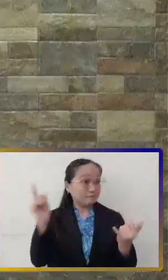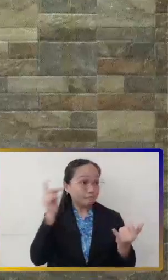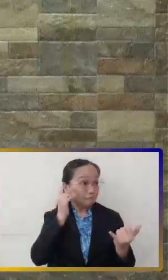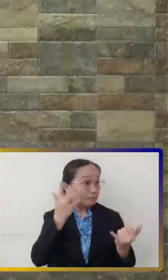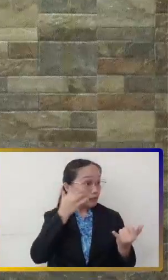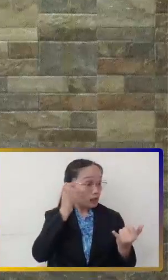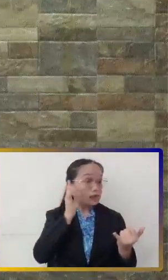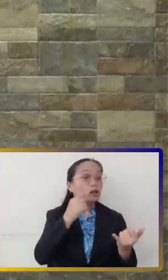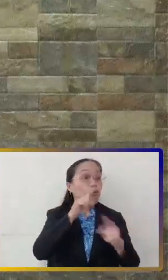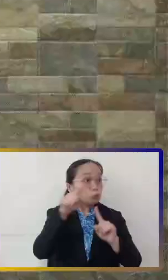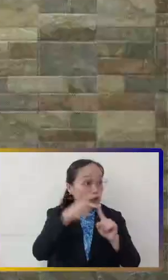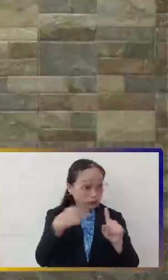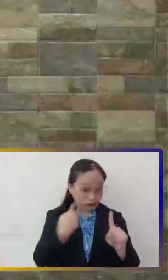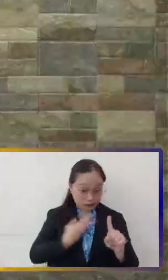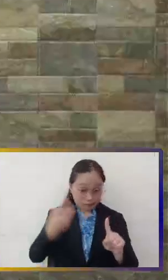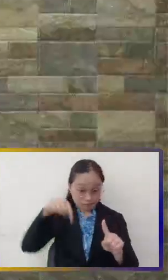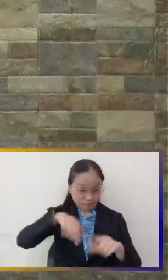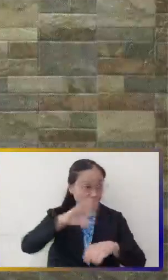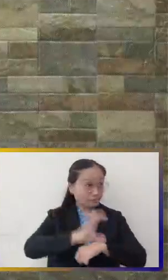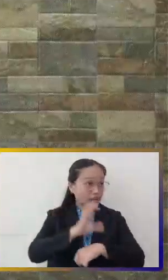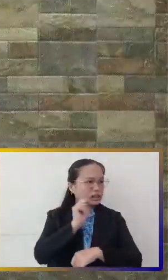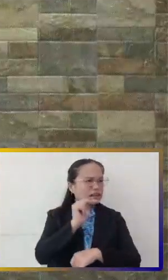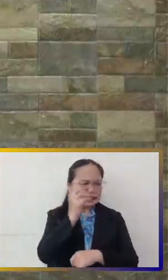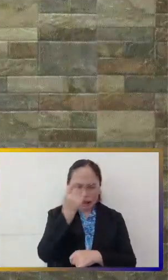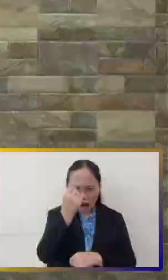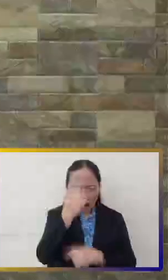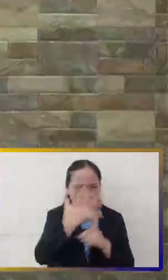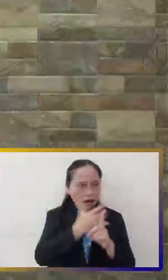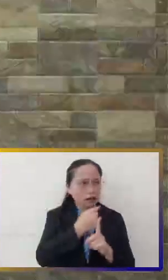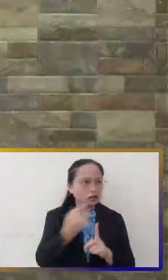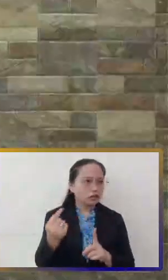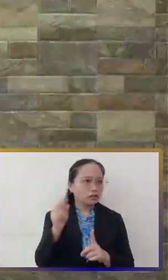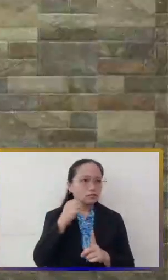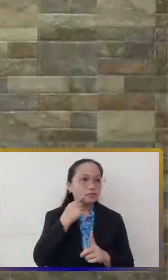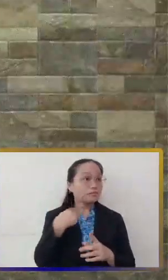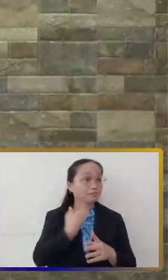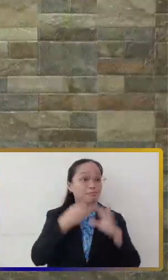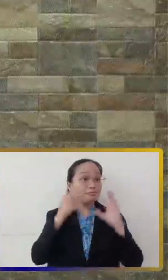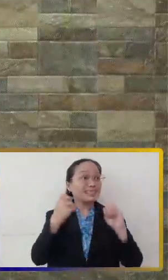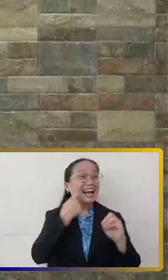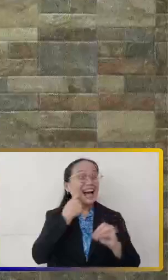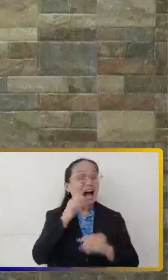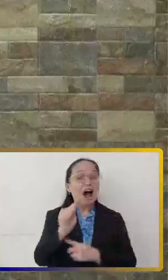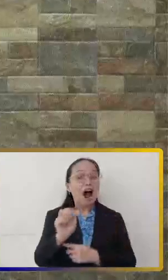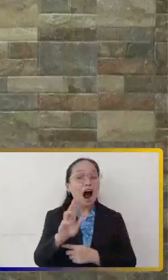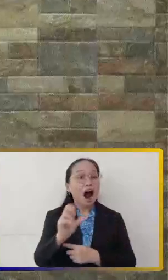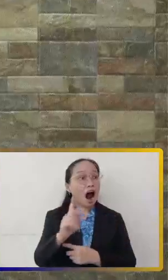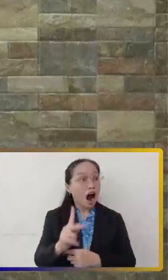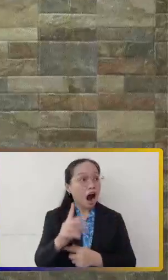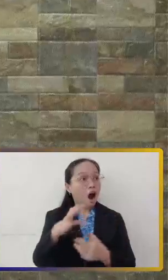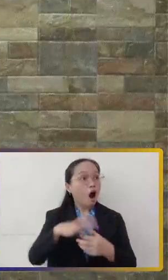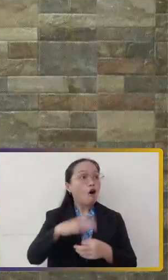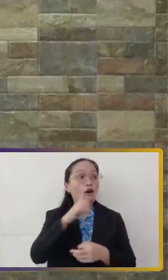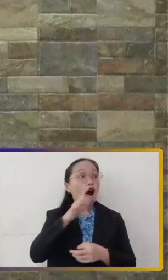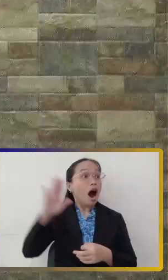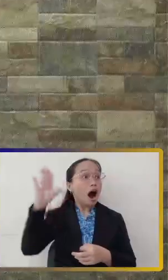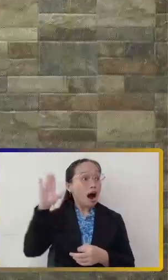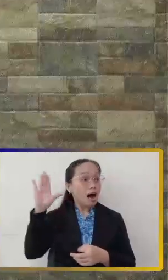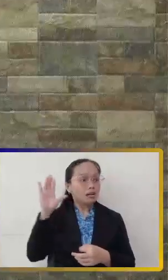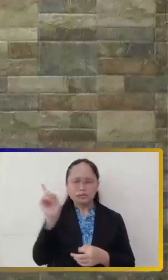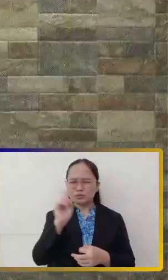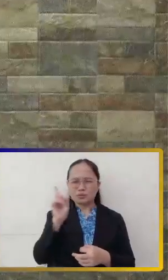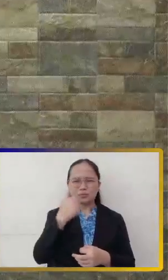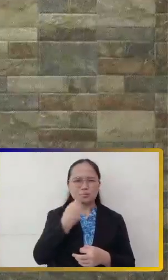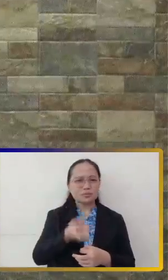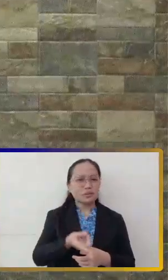maunawaan po natin, kaya kanina, di-discuss po natin, mga kapatid, kanina, yung Ark of the Covenant, because it is very important. The context